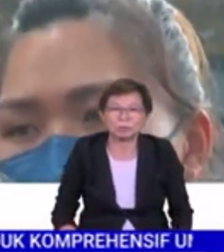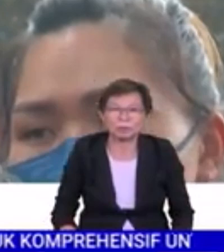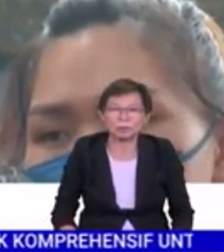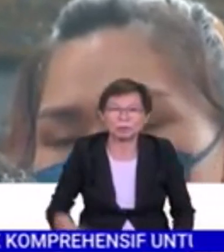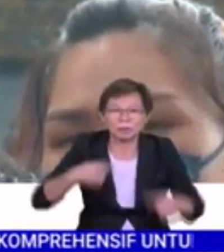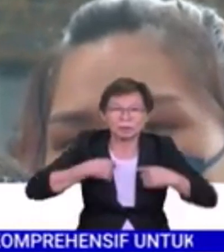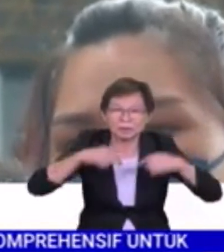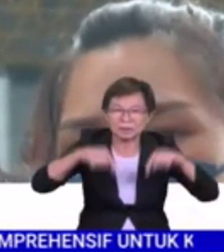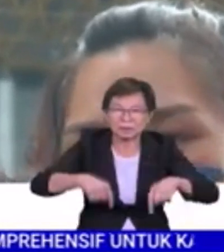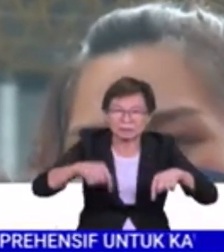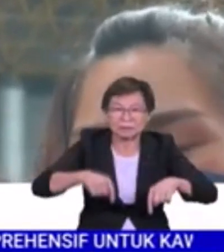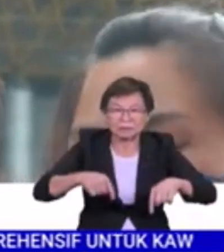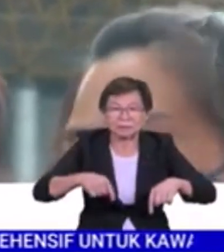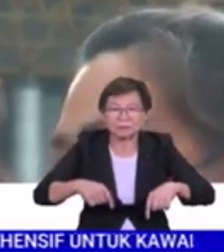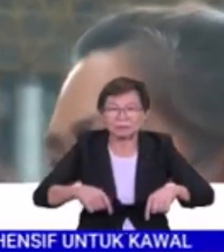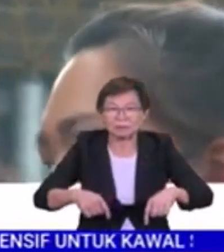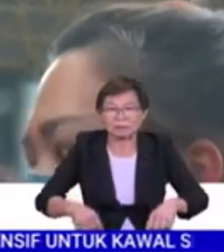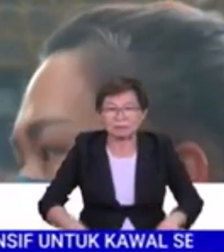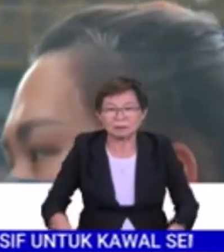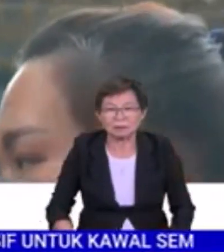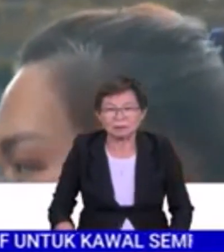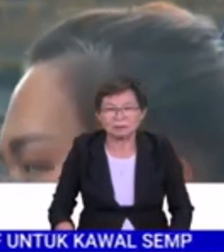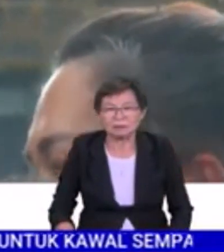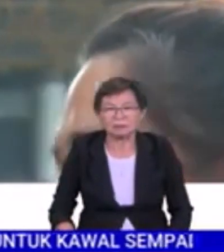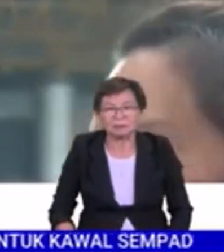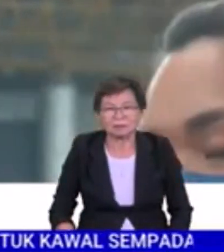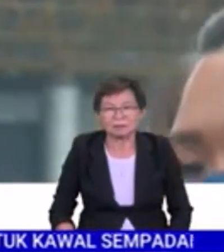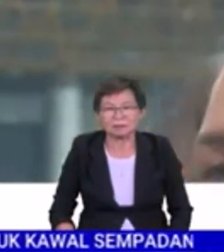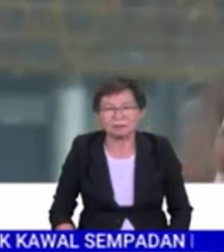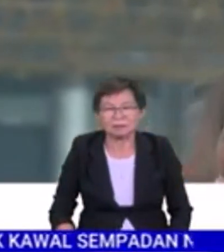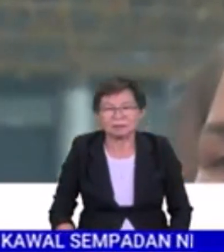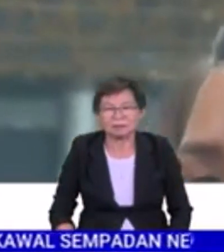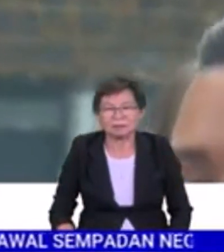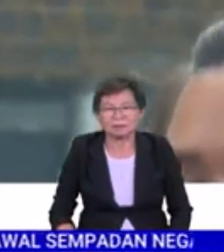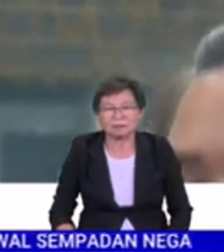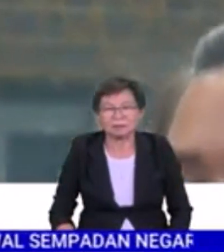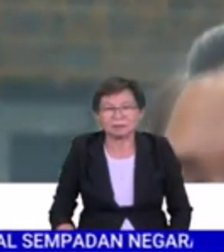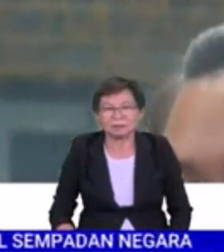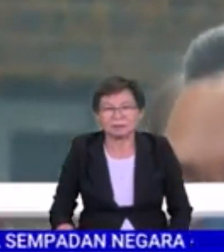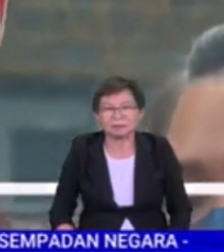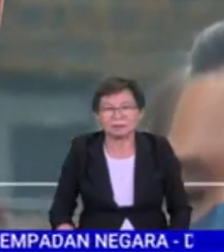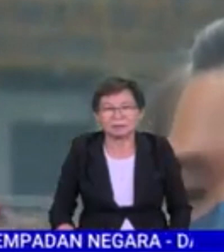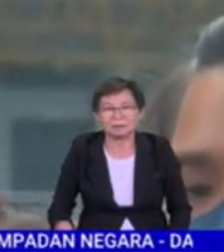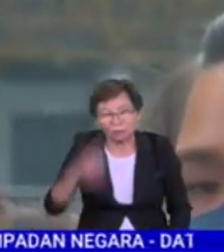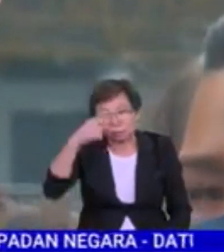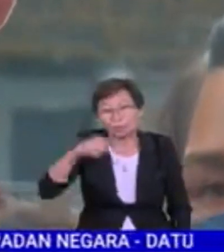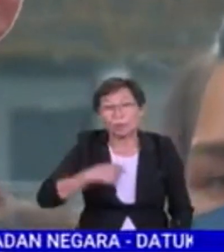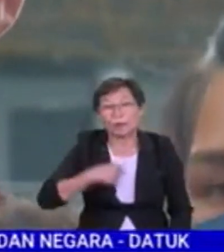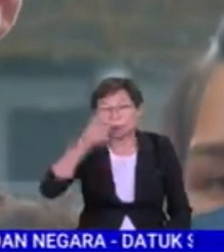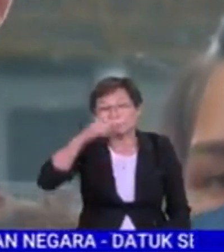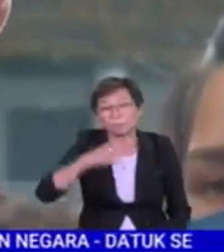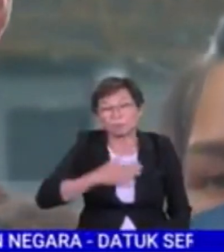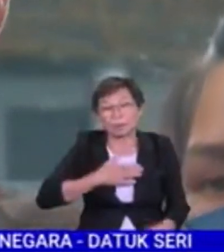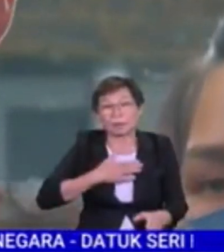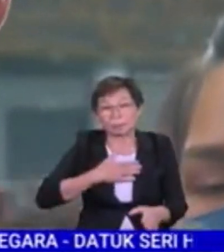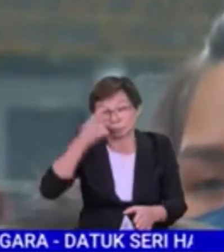Ini sport atau retirement untuk saya punya career.